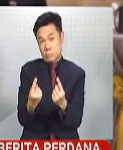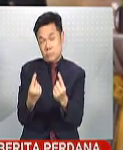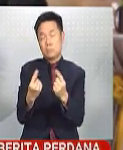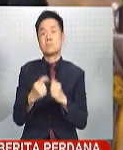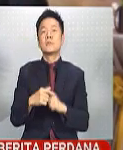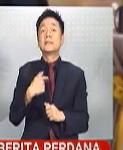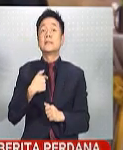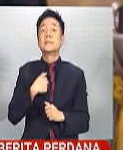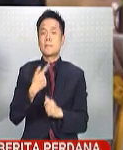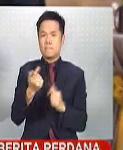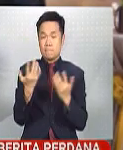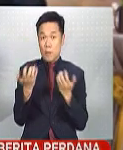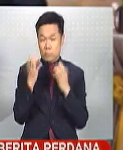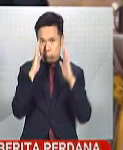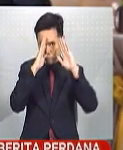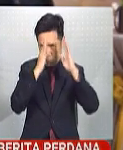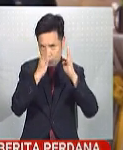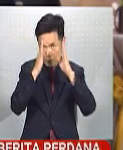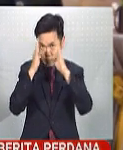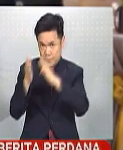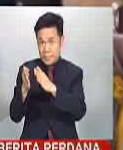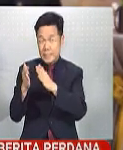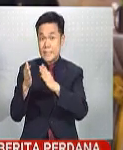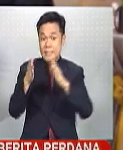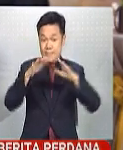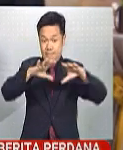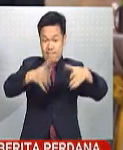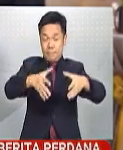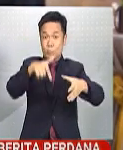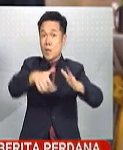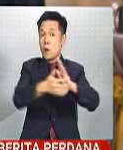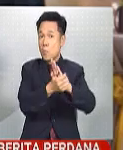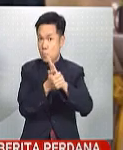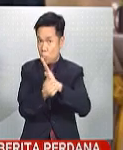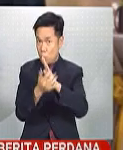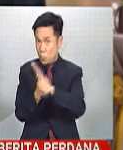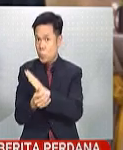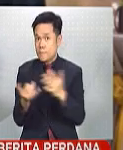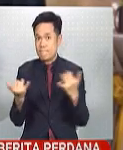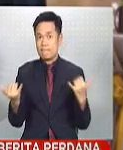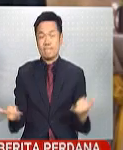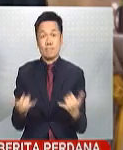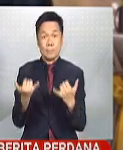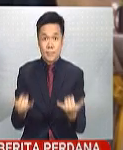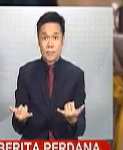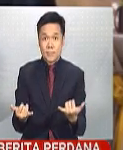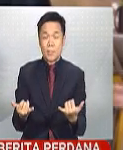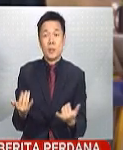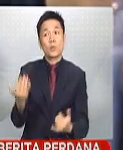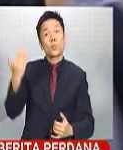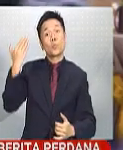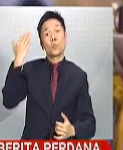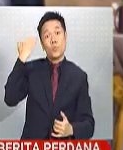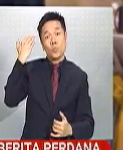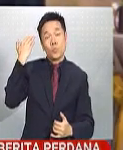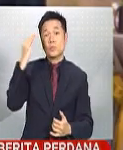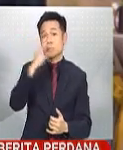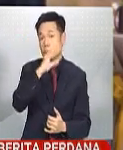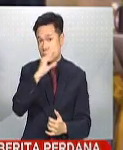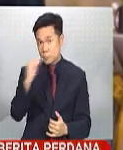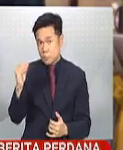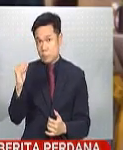saya nak menumpu kepada bakat-bakat yang sedia ada, sama ada yang lama ataupun